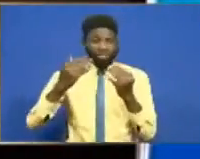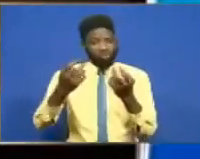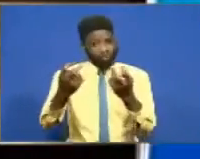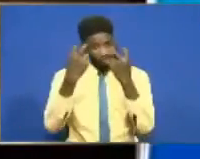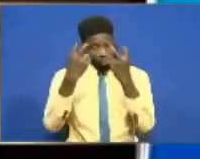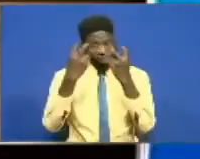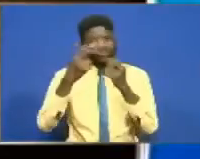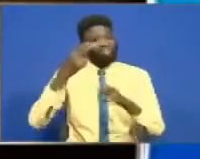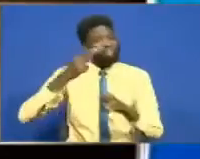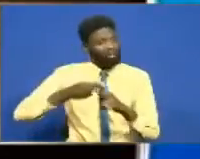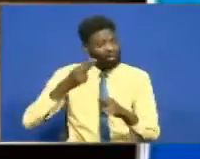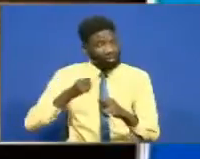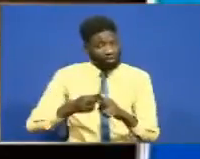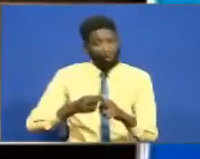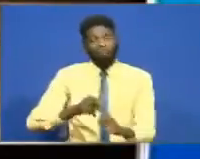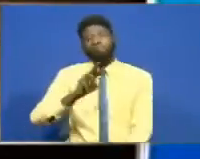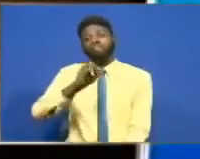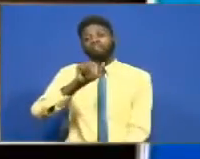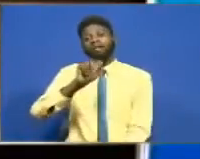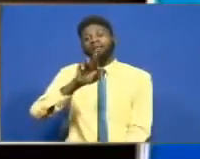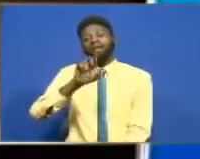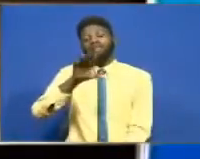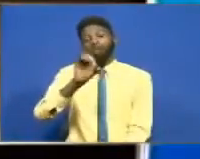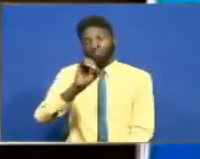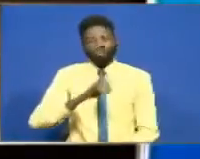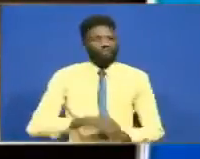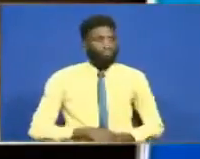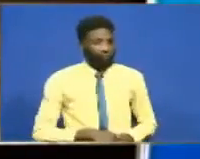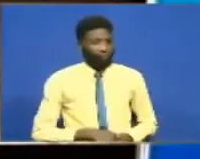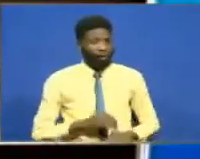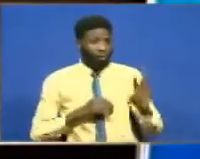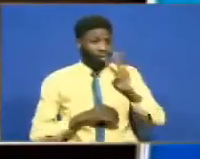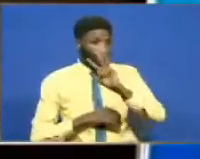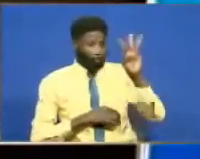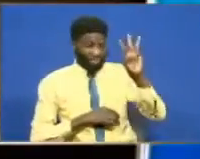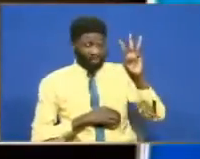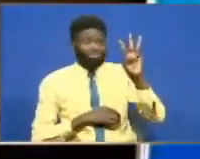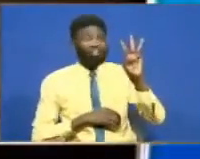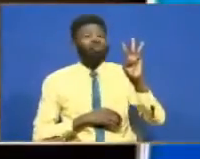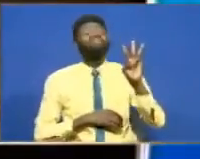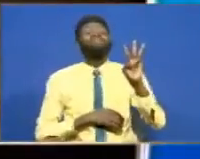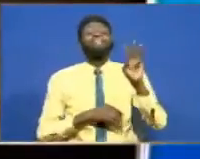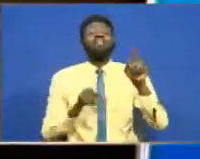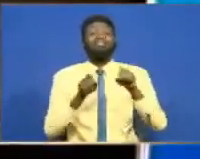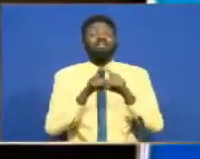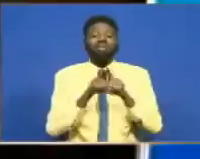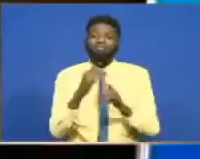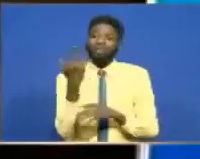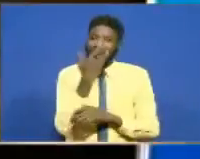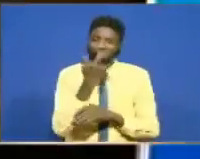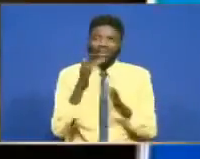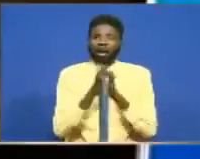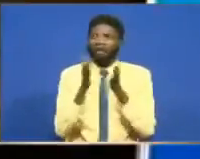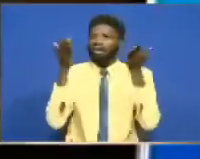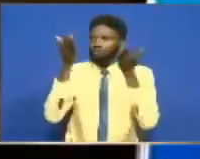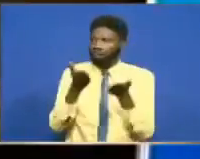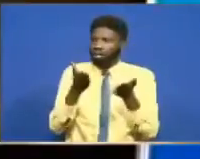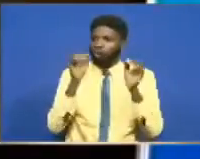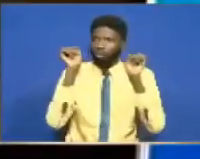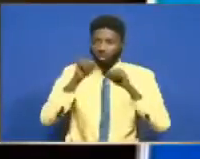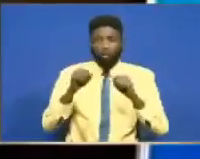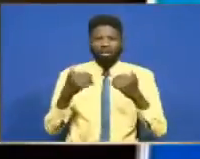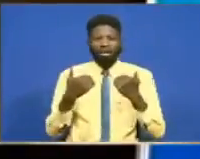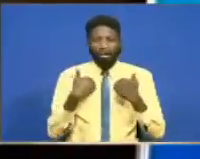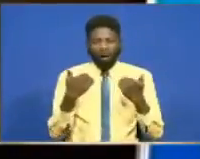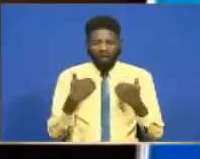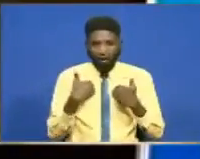Jina langu ni Tilio Marco. Maeneo ya magharibi, Nyanza na baadhi ya sehemu za Rift Valley, kuna tarajiwa kuna rasharasha za mvua na